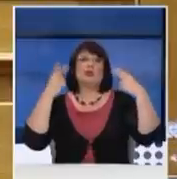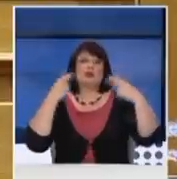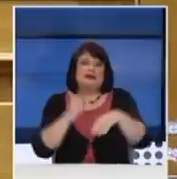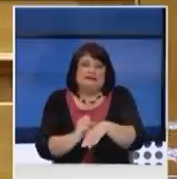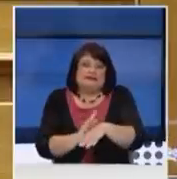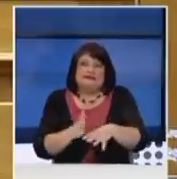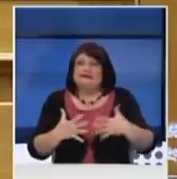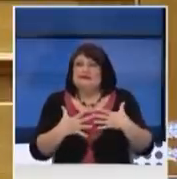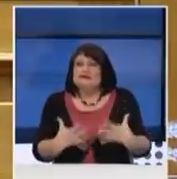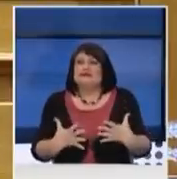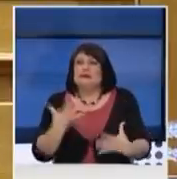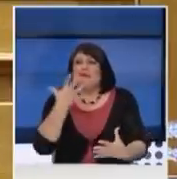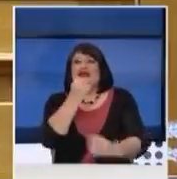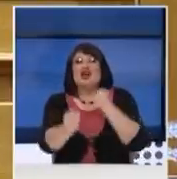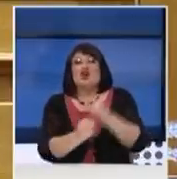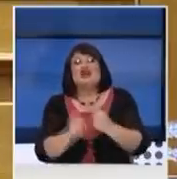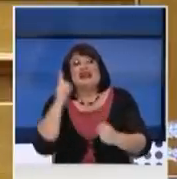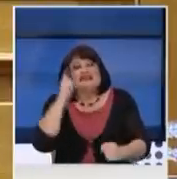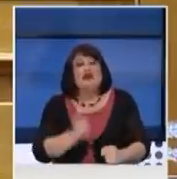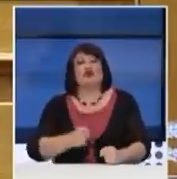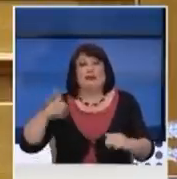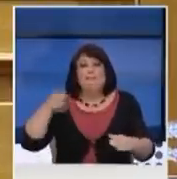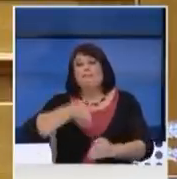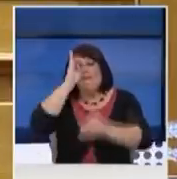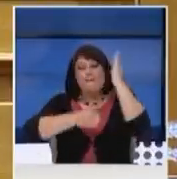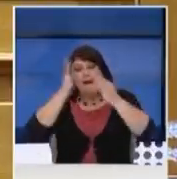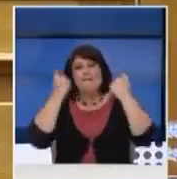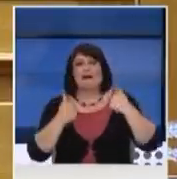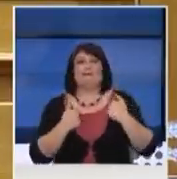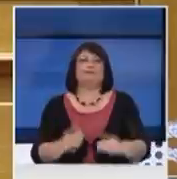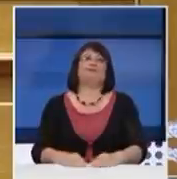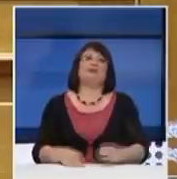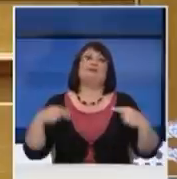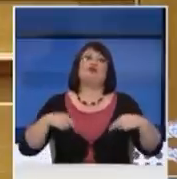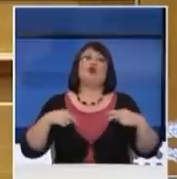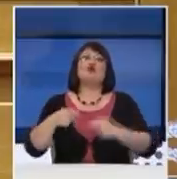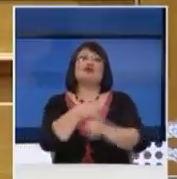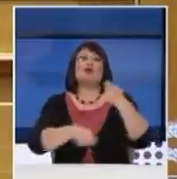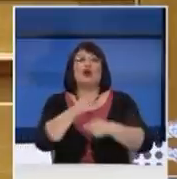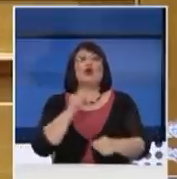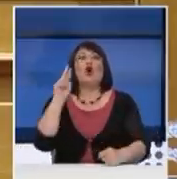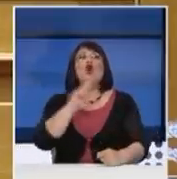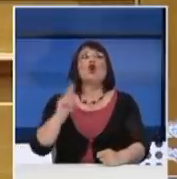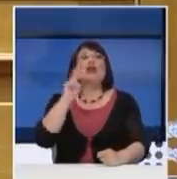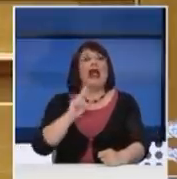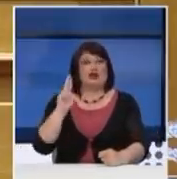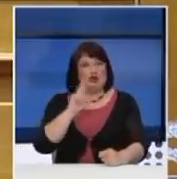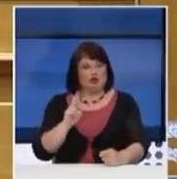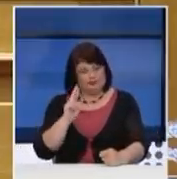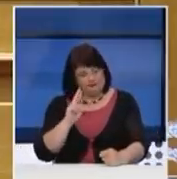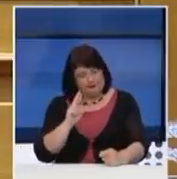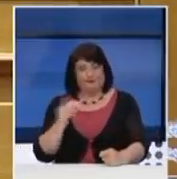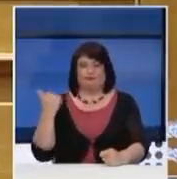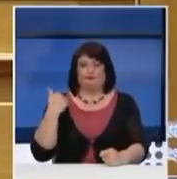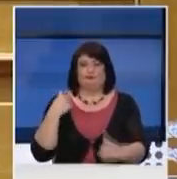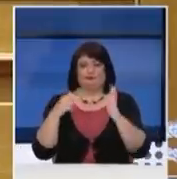φορτισμένος γιατί ξέρω εγώ τι τράβησα και την πενταετία. Ο Ρολάνδης λοιπόν, ο Υπουργός Εμπορίου και Βιομηχανίας, είχε προτείνει στην